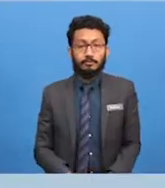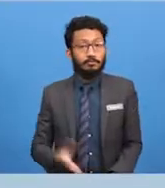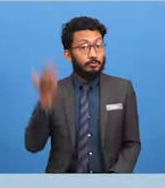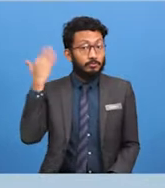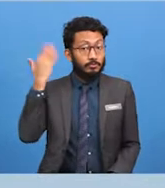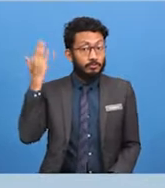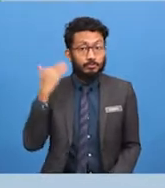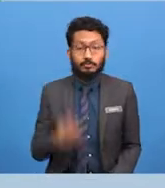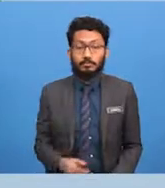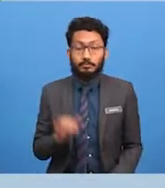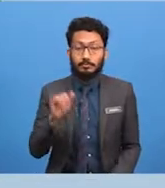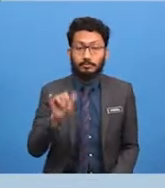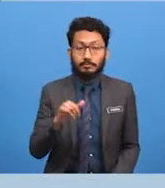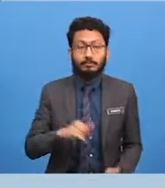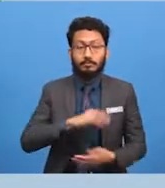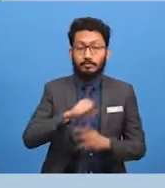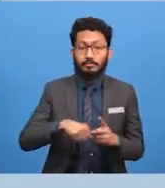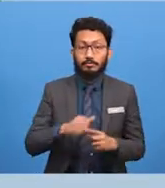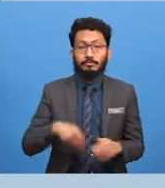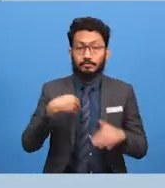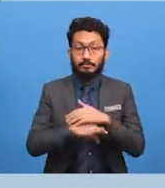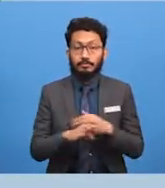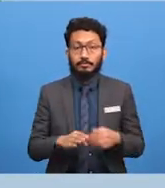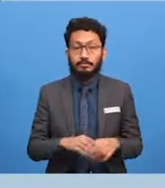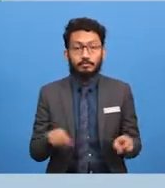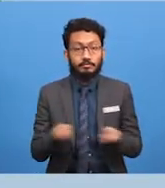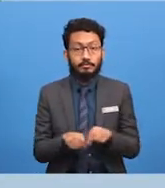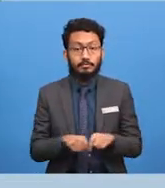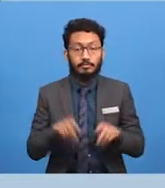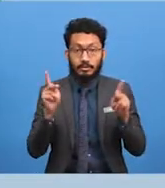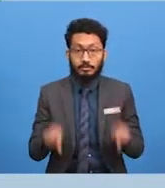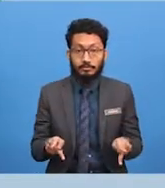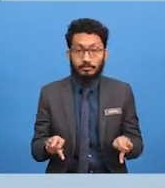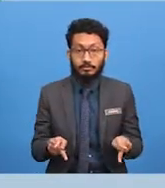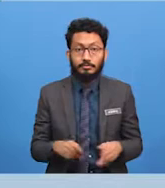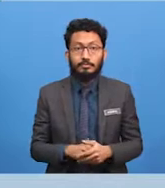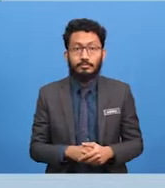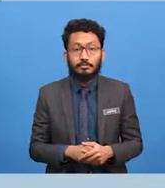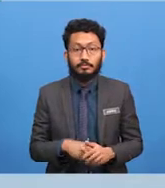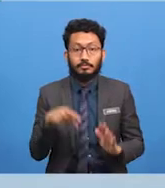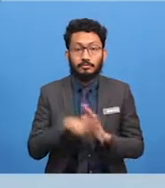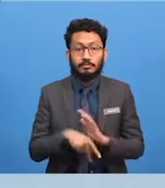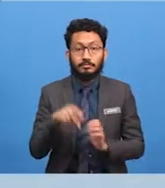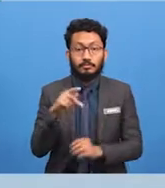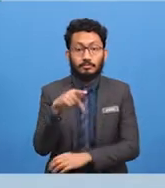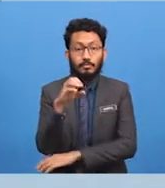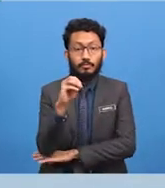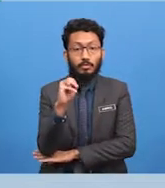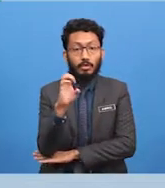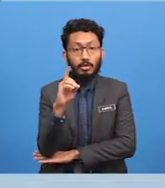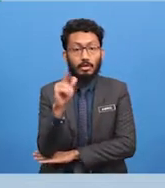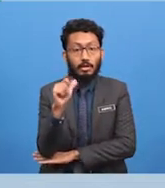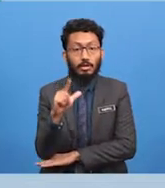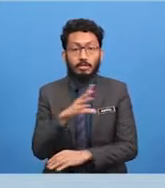Ya, persekitaran dalaman seperti pekerja, pemodal, pembekal, pembiaya dan